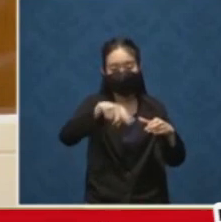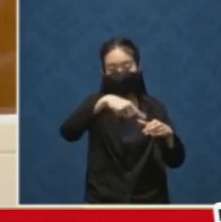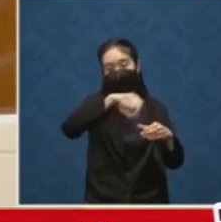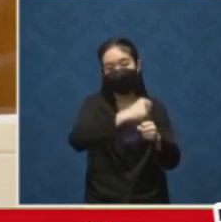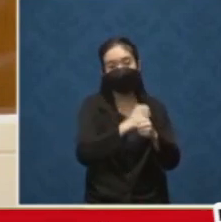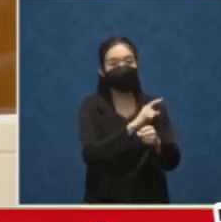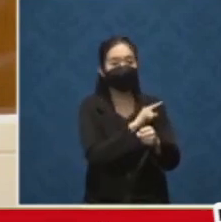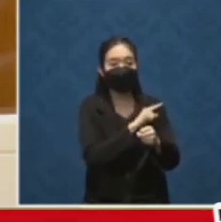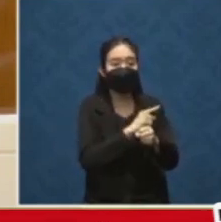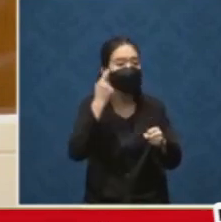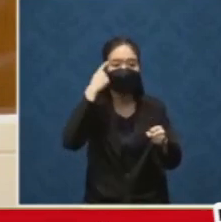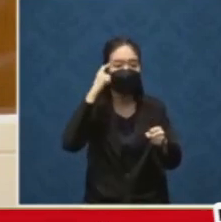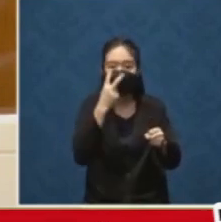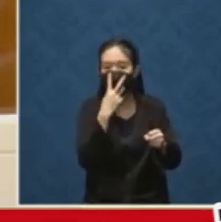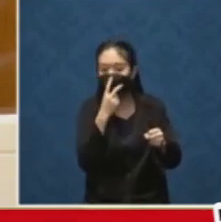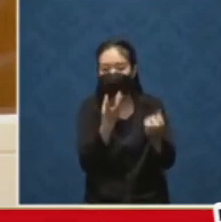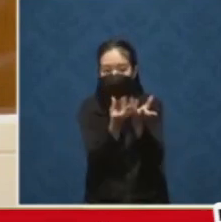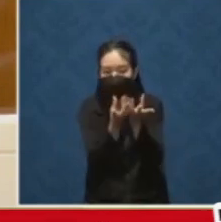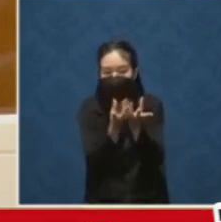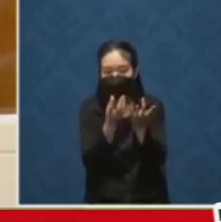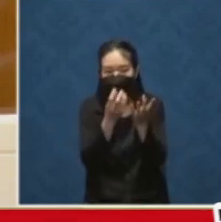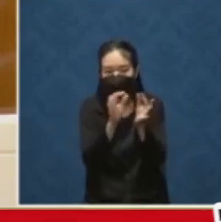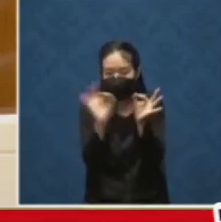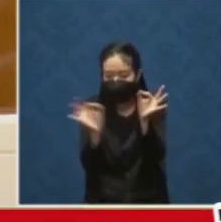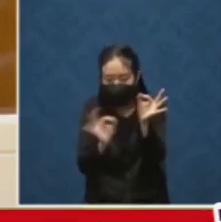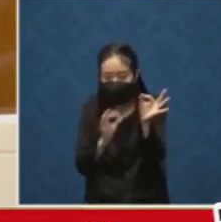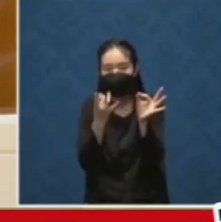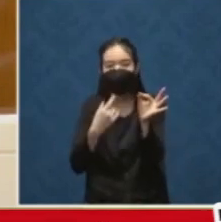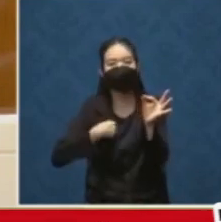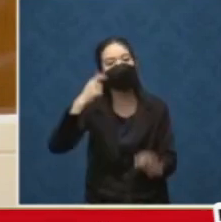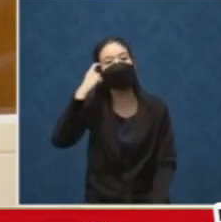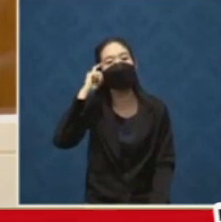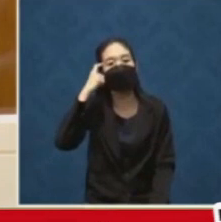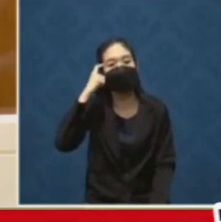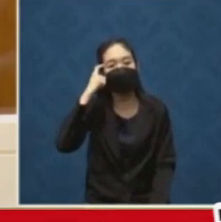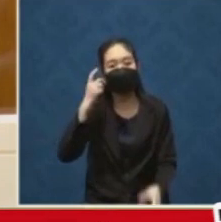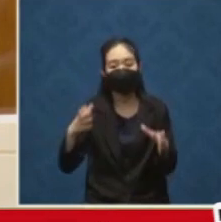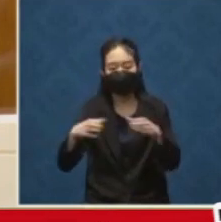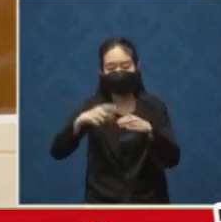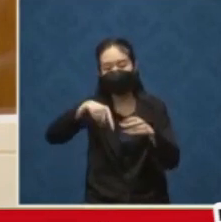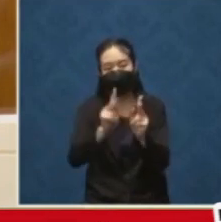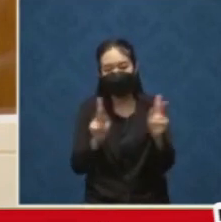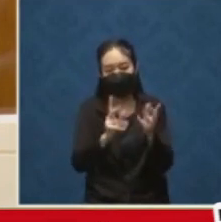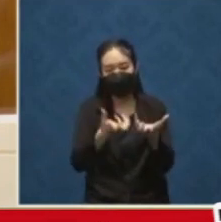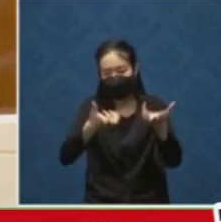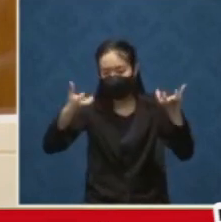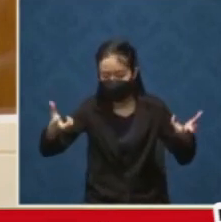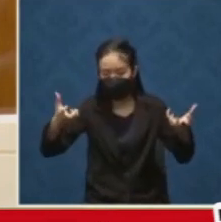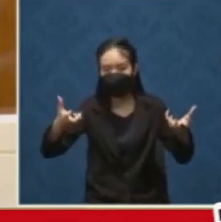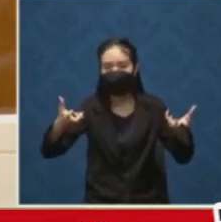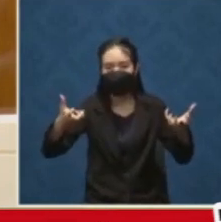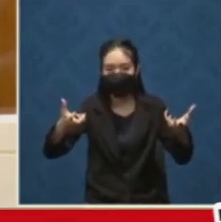ร stealingากธิ cercafersได้เห็นข้วสอบทั้หมดแateurการออกขสอบ แล้วกมีกรστεพ